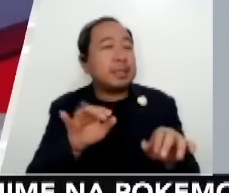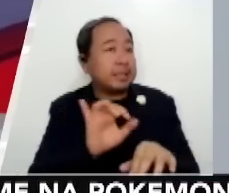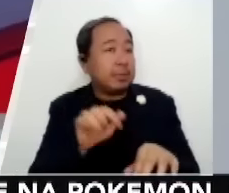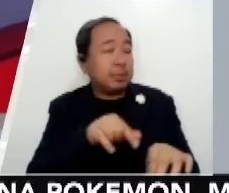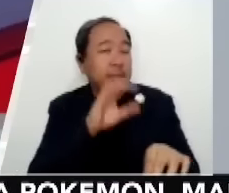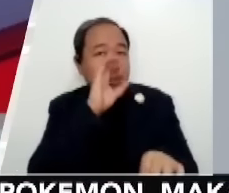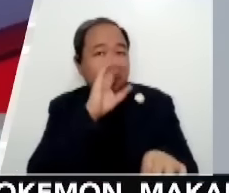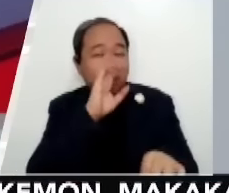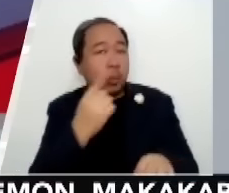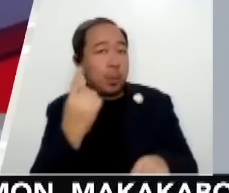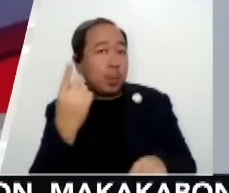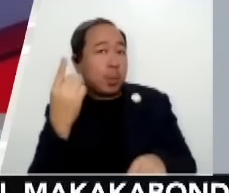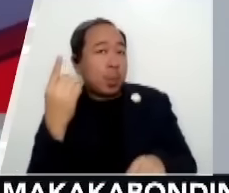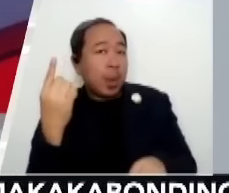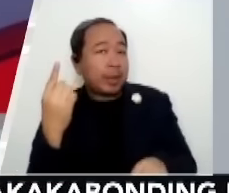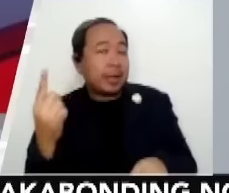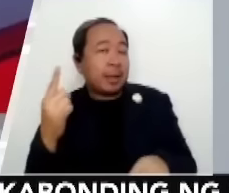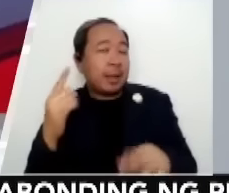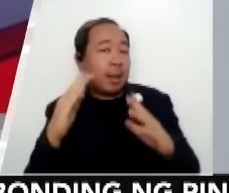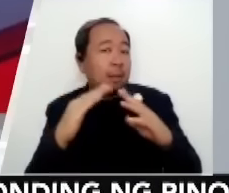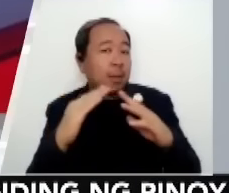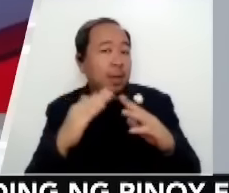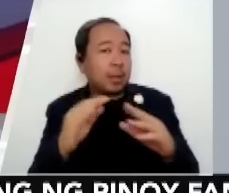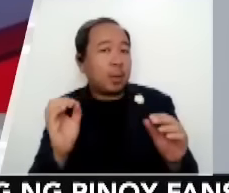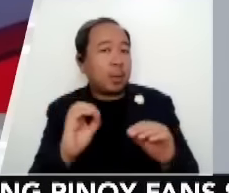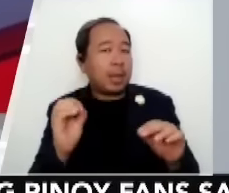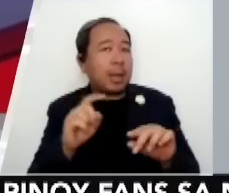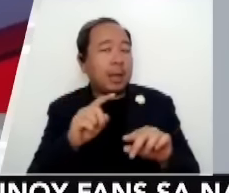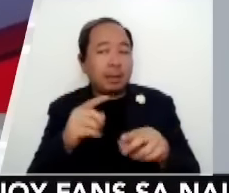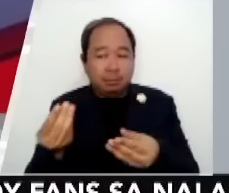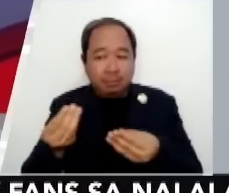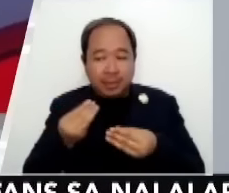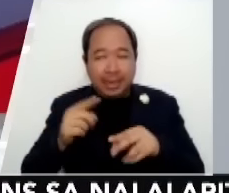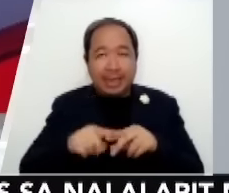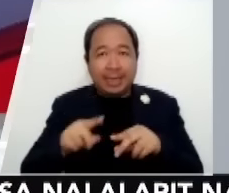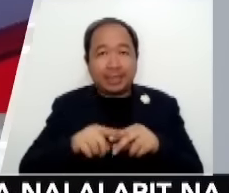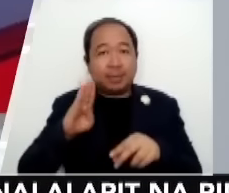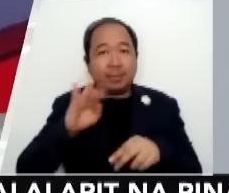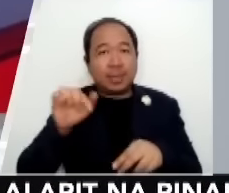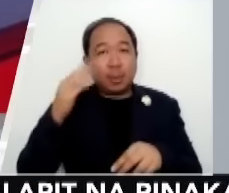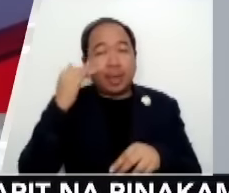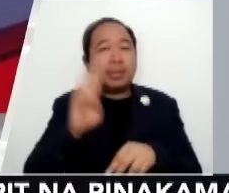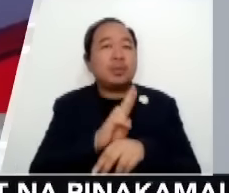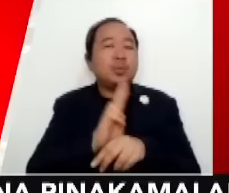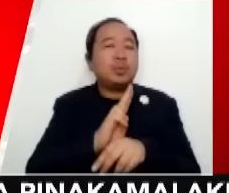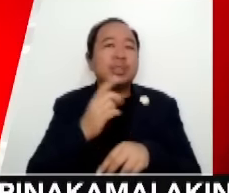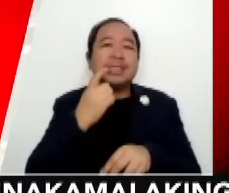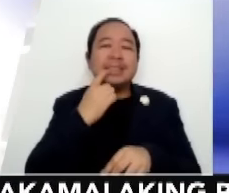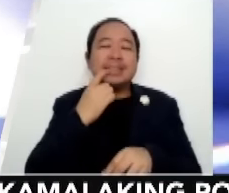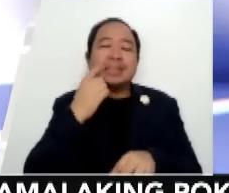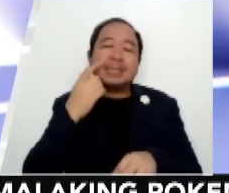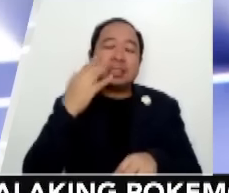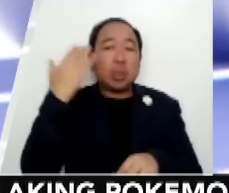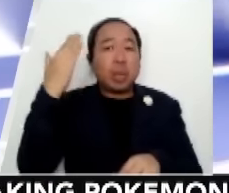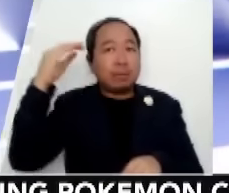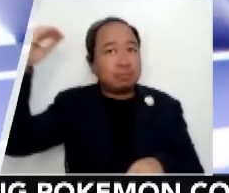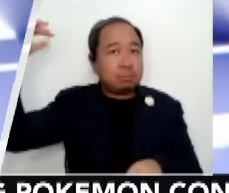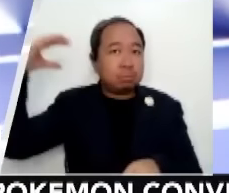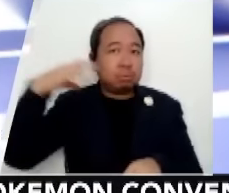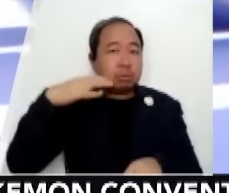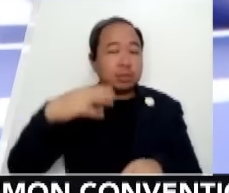walang electric bill dahil gumagamit ng solar energy. Narito ang special report ni JP